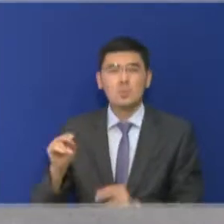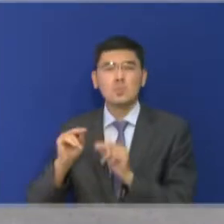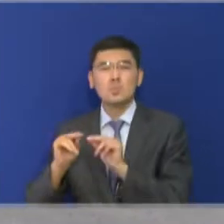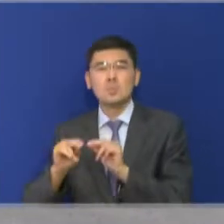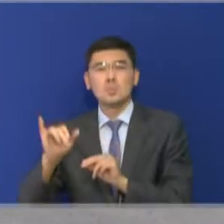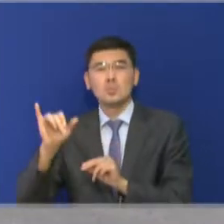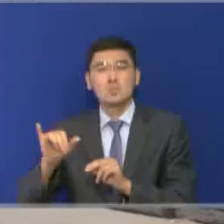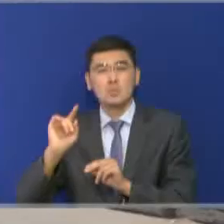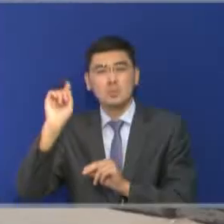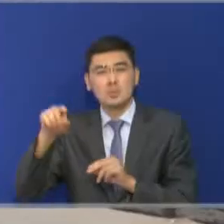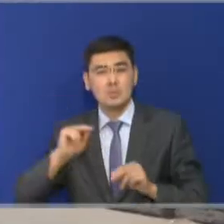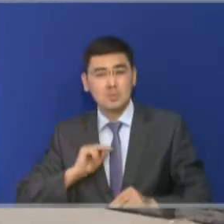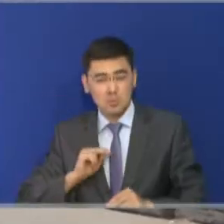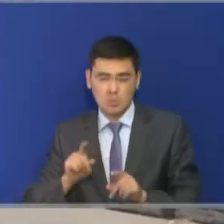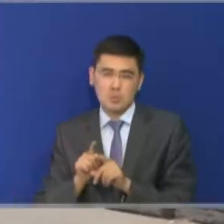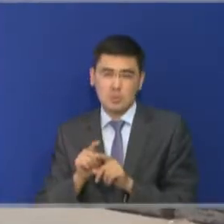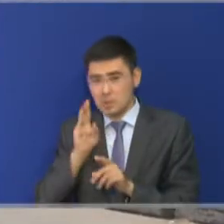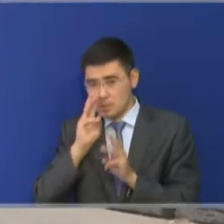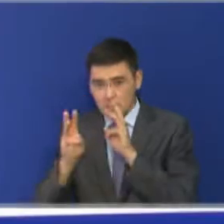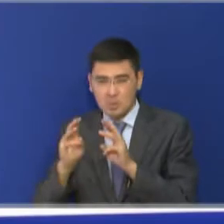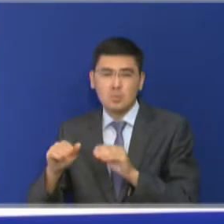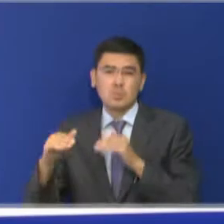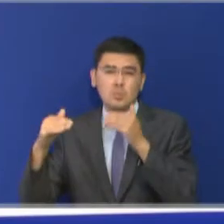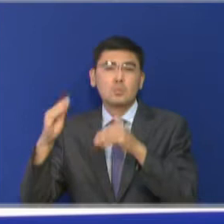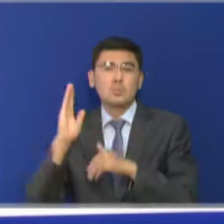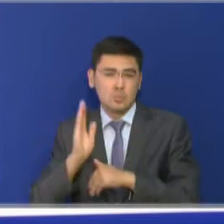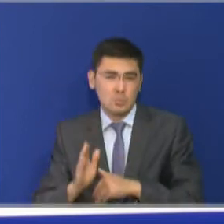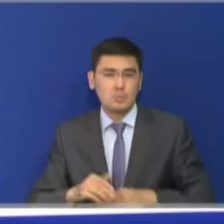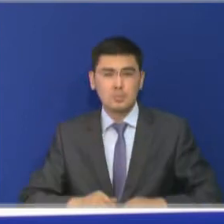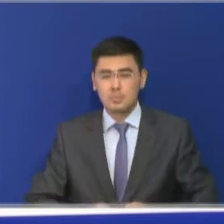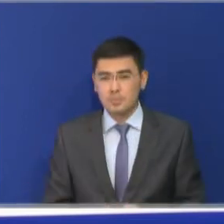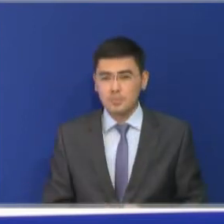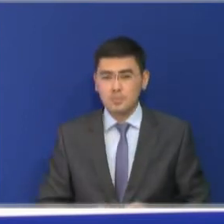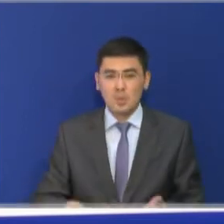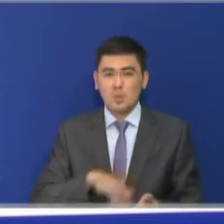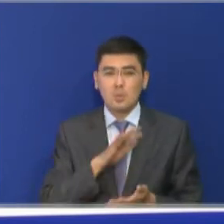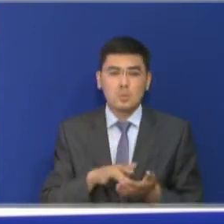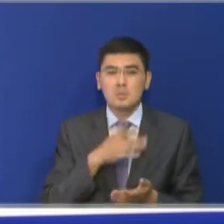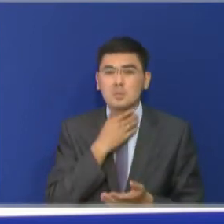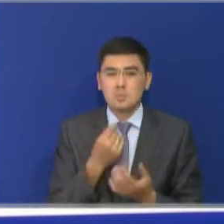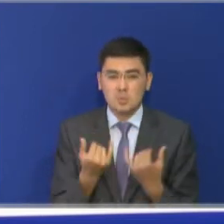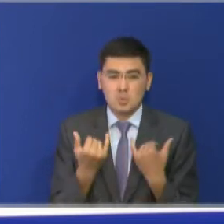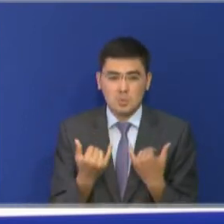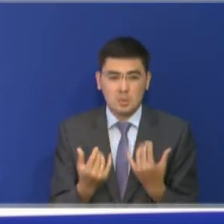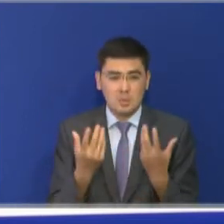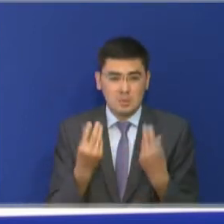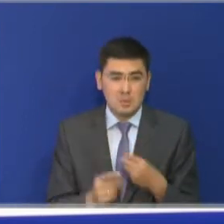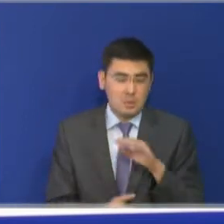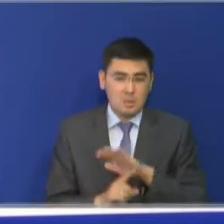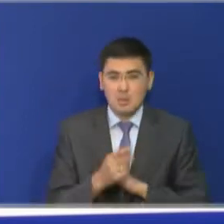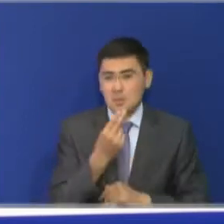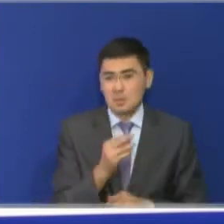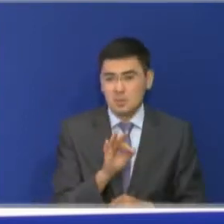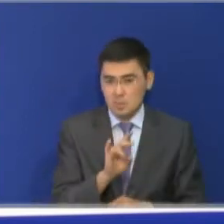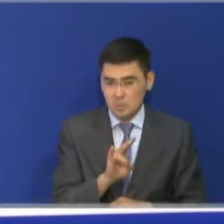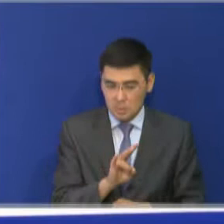тапсырды. Гүлназ Қаукен, Семей телеарнасы. Семейде бүгіннен бастап халыққа қызмет көрсету орталықтары жұмысын